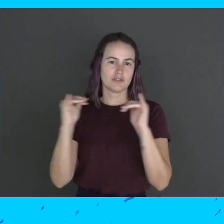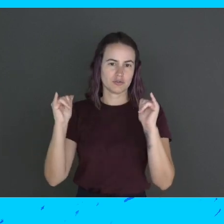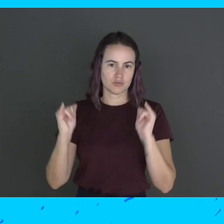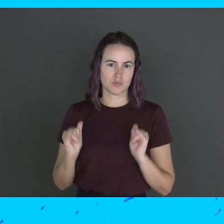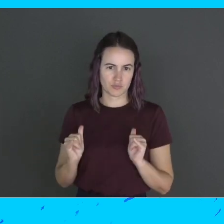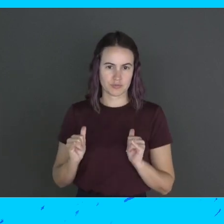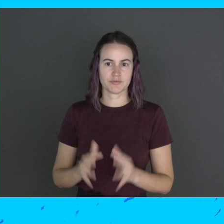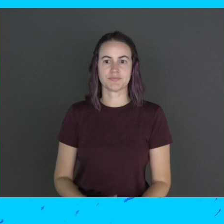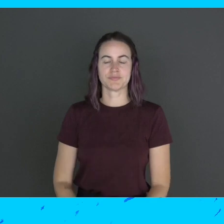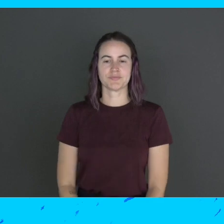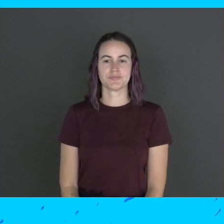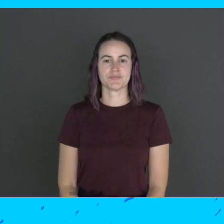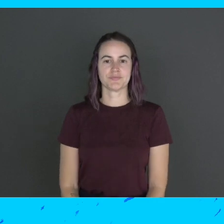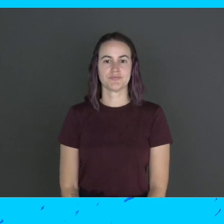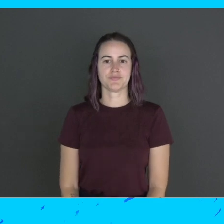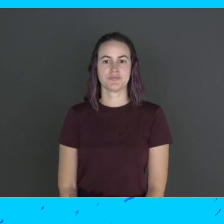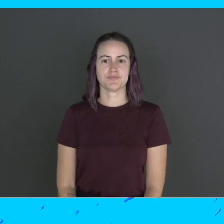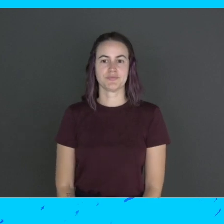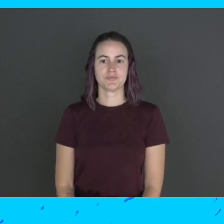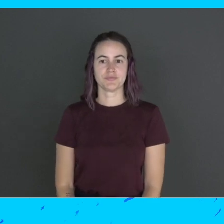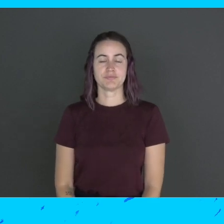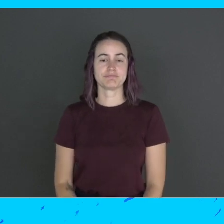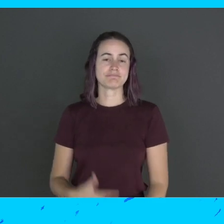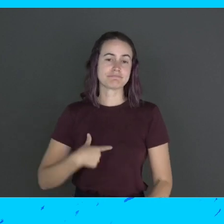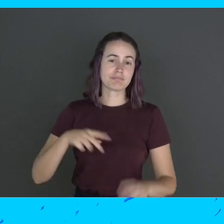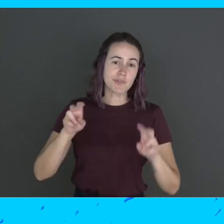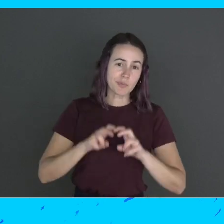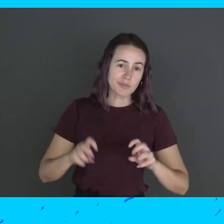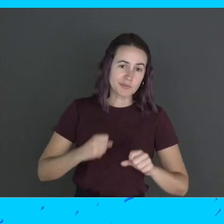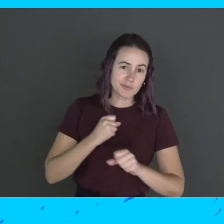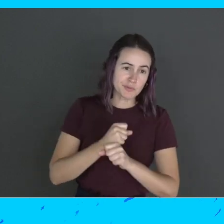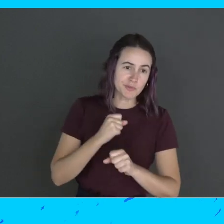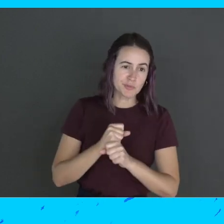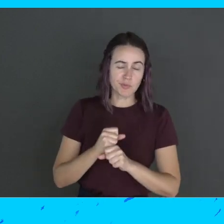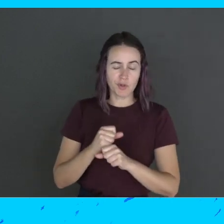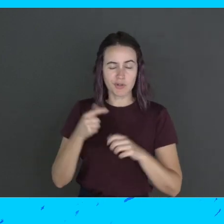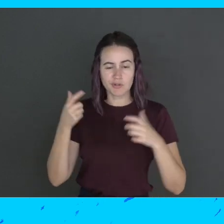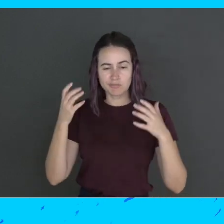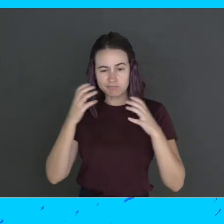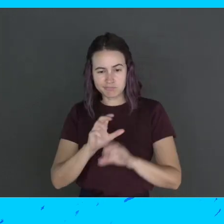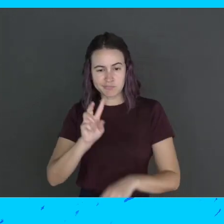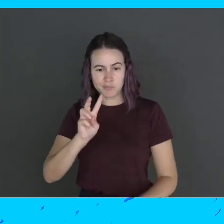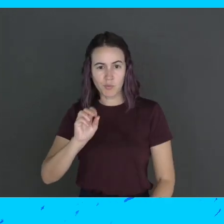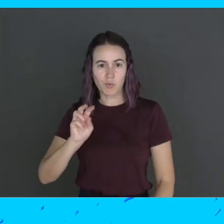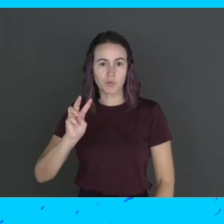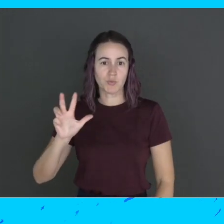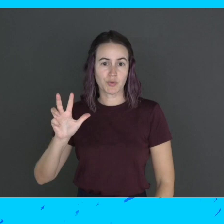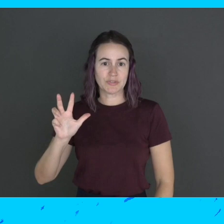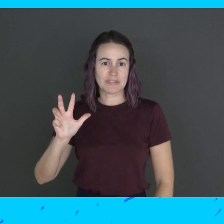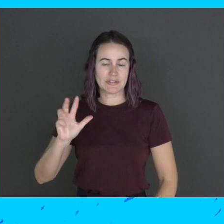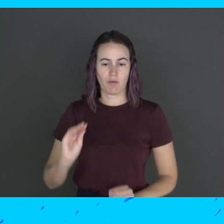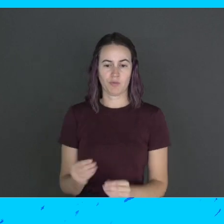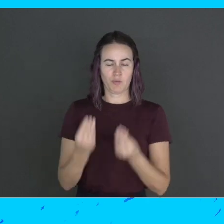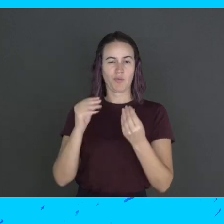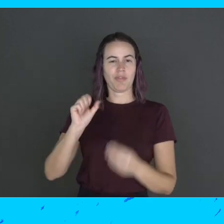Merci Lilibet. Je suis Betsali et je suis du Good Matcher